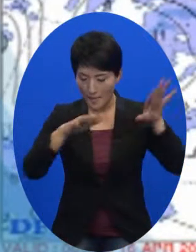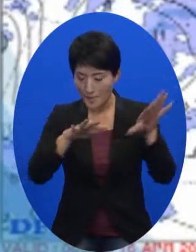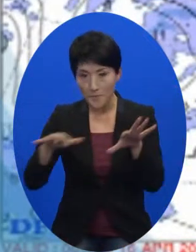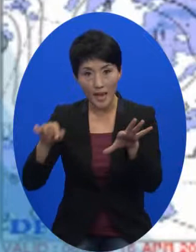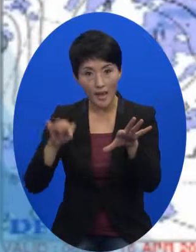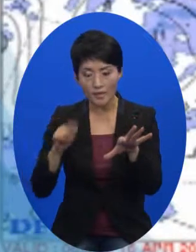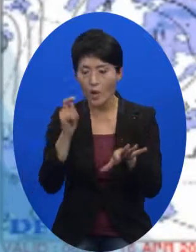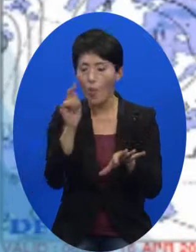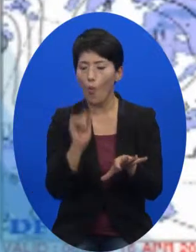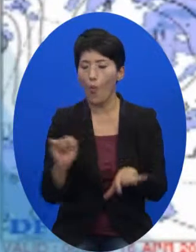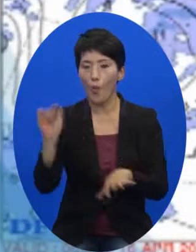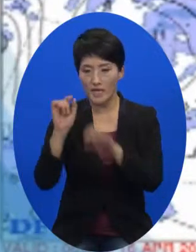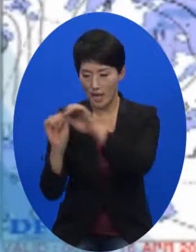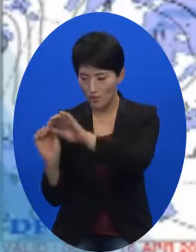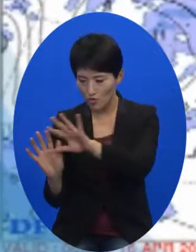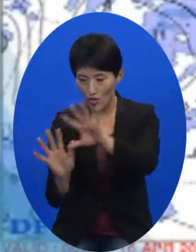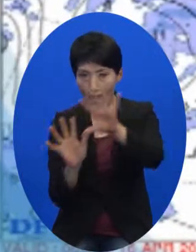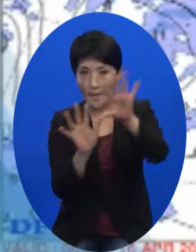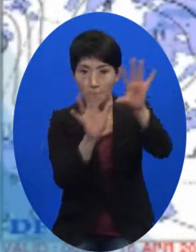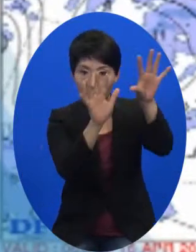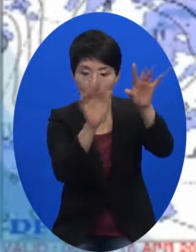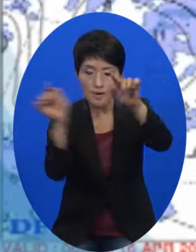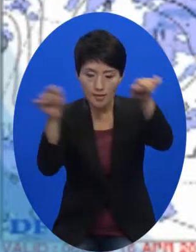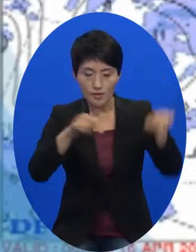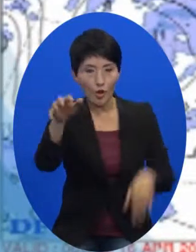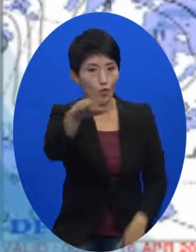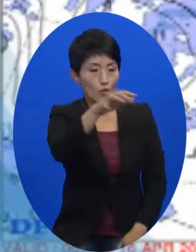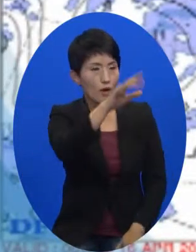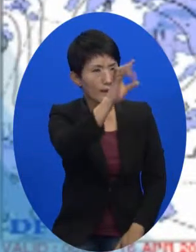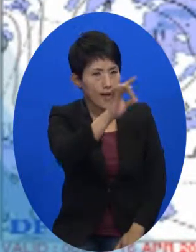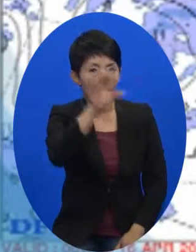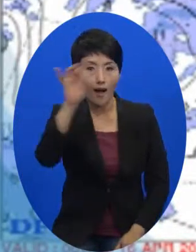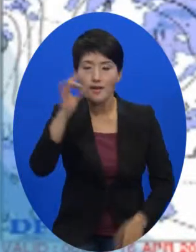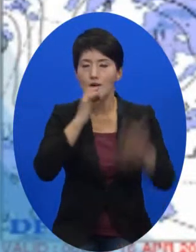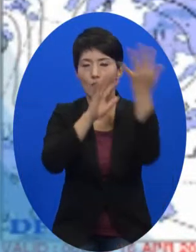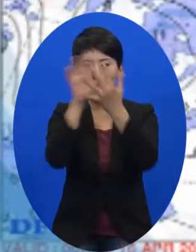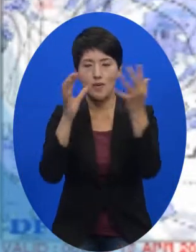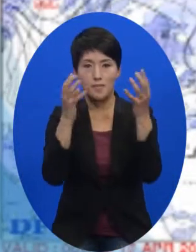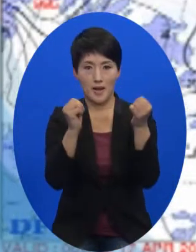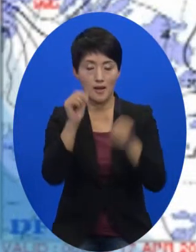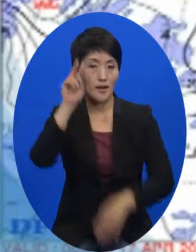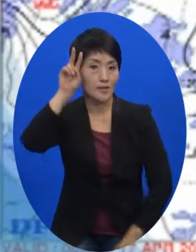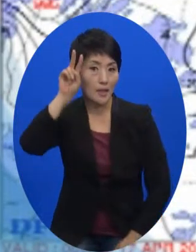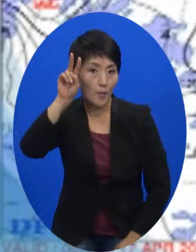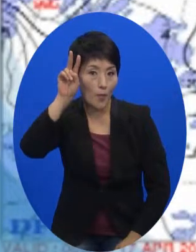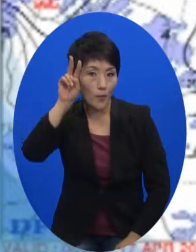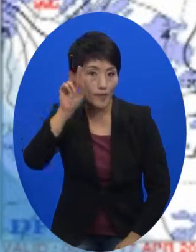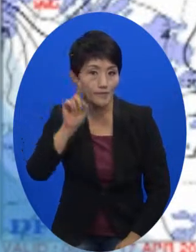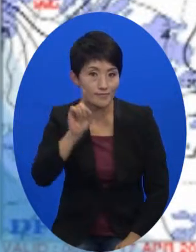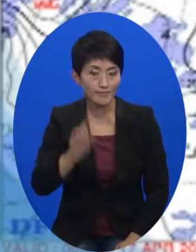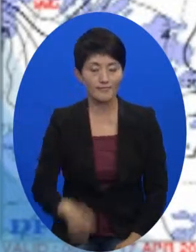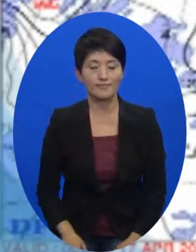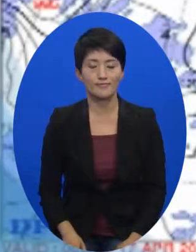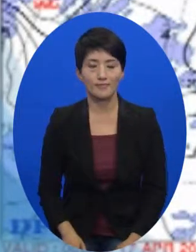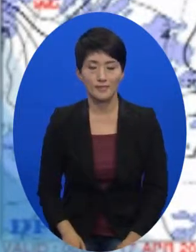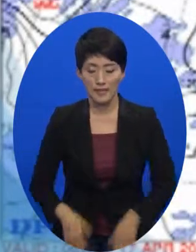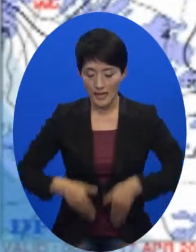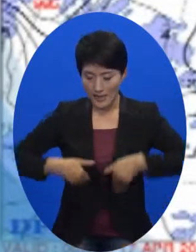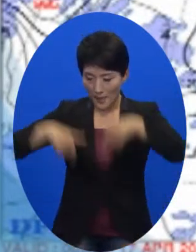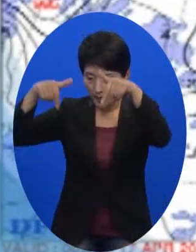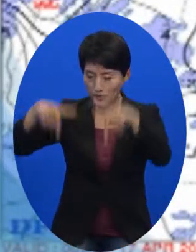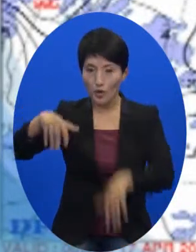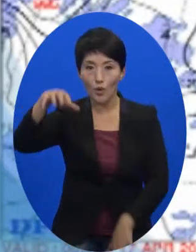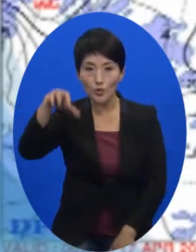내일은 남해상에서 동진하는 고기압 가장자리에 들어 전국이 가끔 구름 많겠습니다. 모레 예상도입니다.